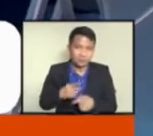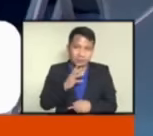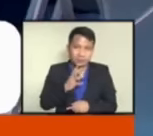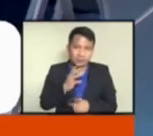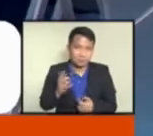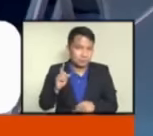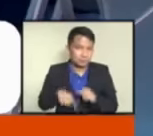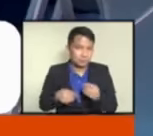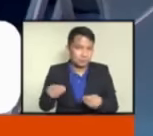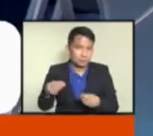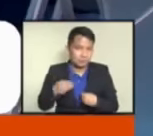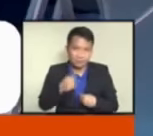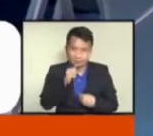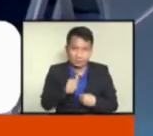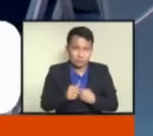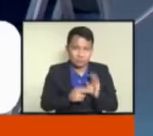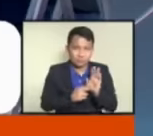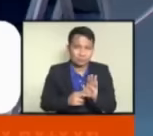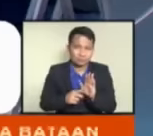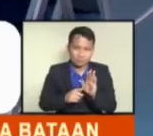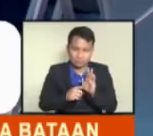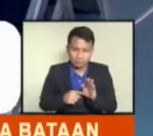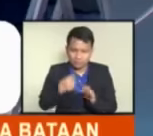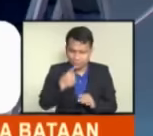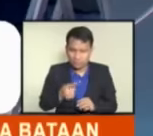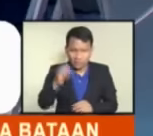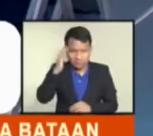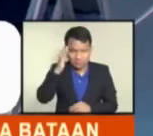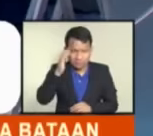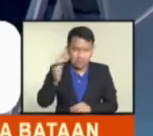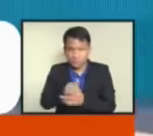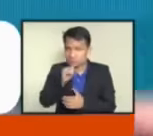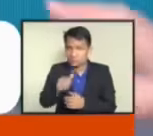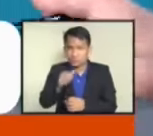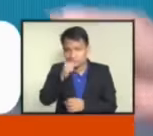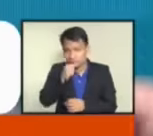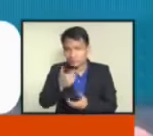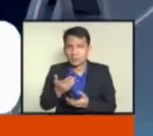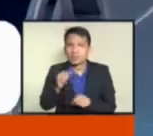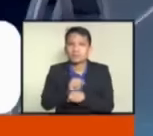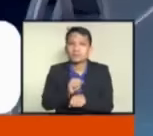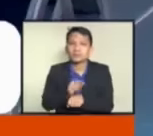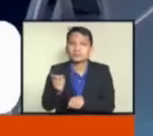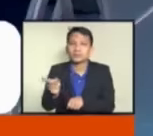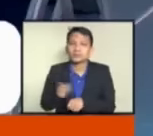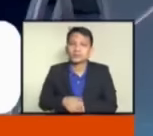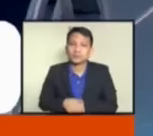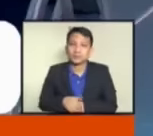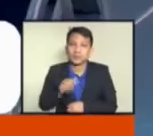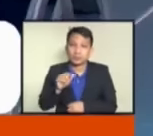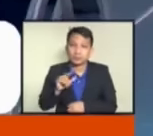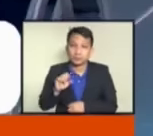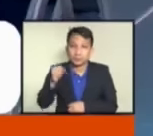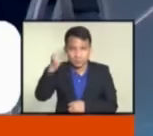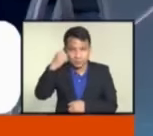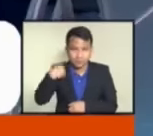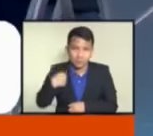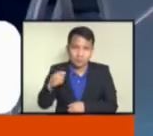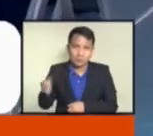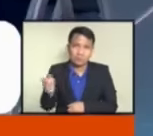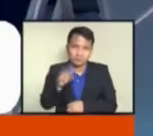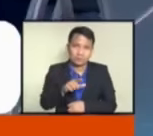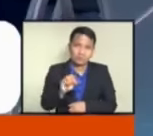kung kanino ito at saan galing ito. Wala po siya, sir. Hindi siya. Alam niya man lang po, sir. Okay. Saan po kayo nag-work? Sa Alcobar, Saudi Arabia po. OFW